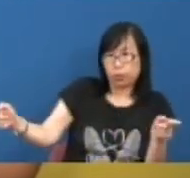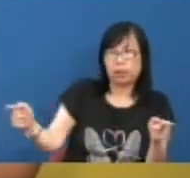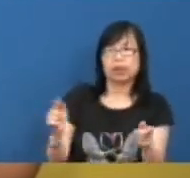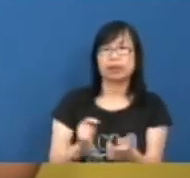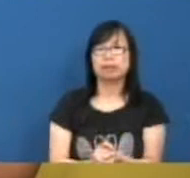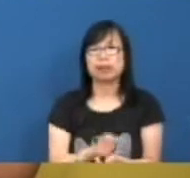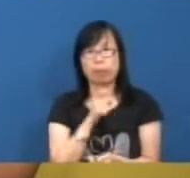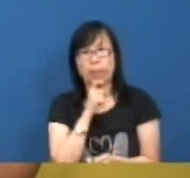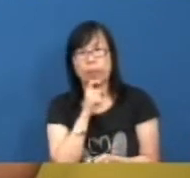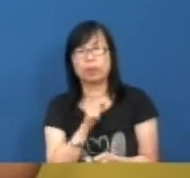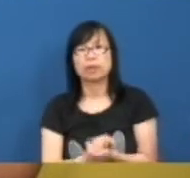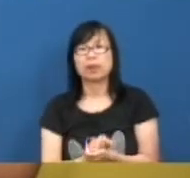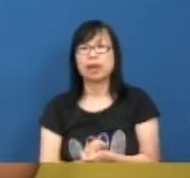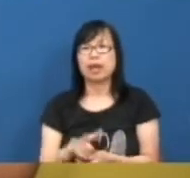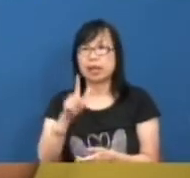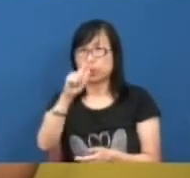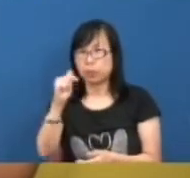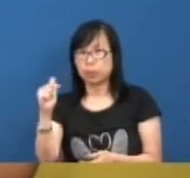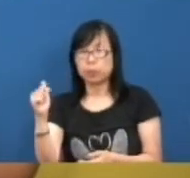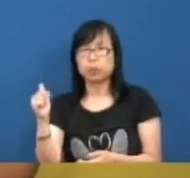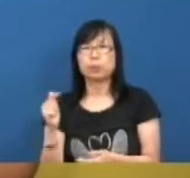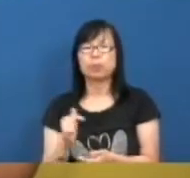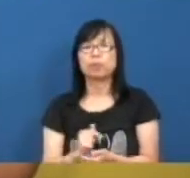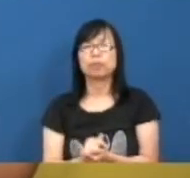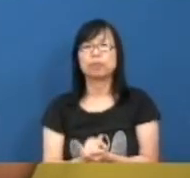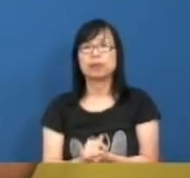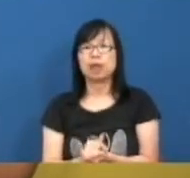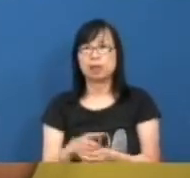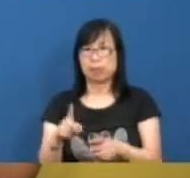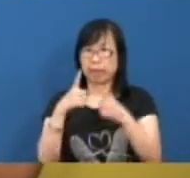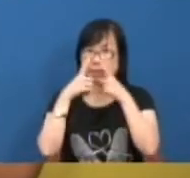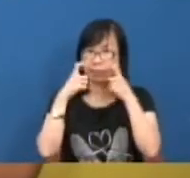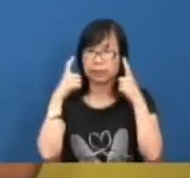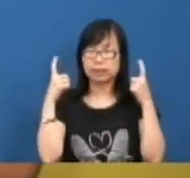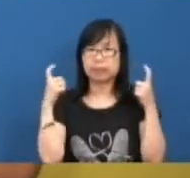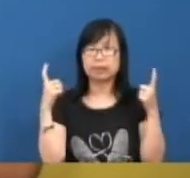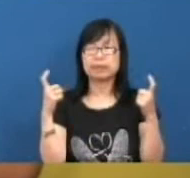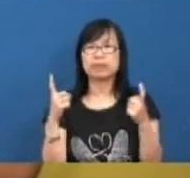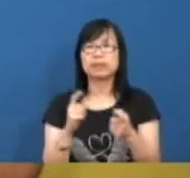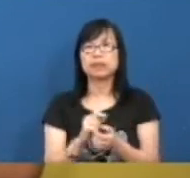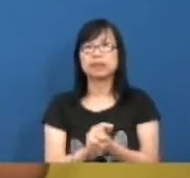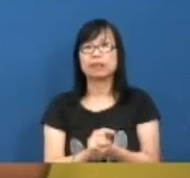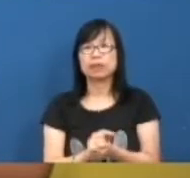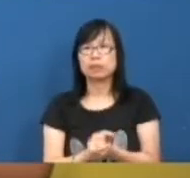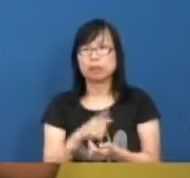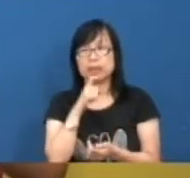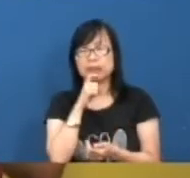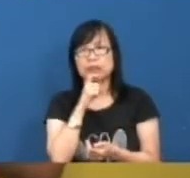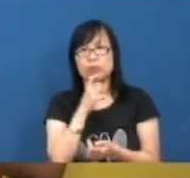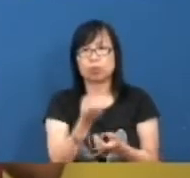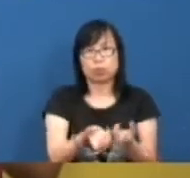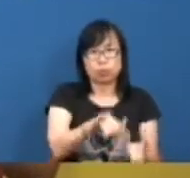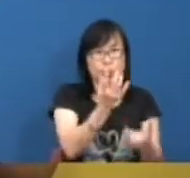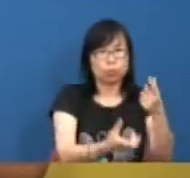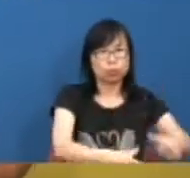個空氣污染啊，或者即係同城市咧有一個即係一個佢種好多樹啊，係隔開